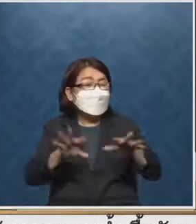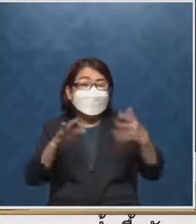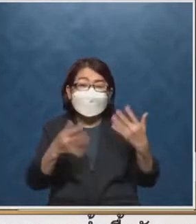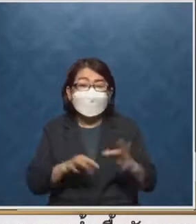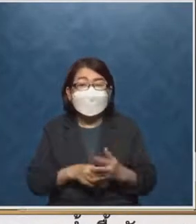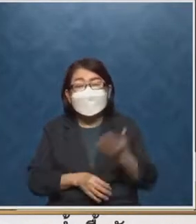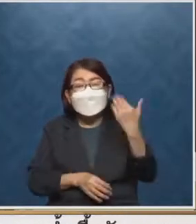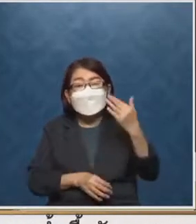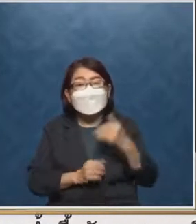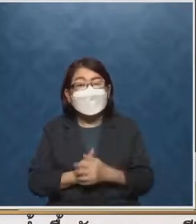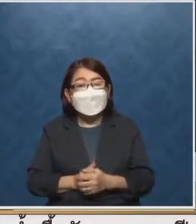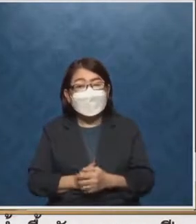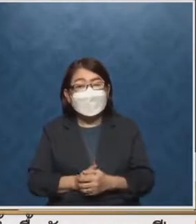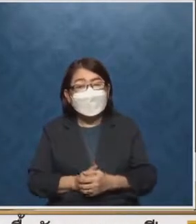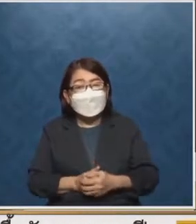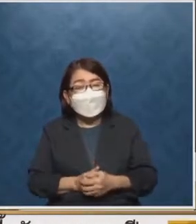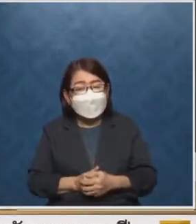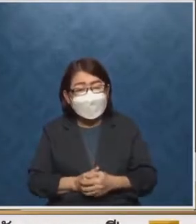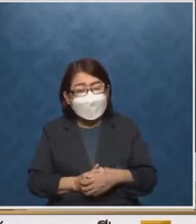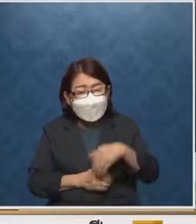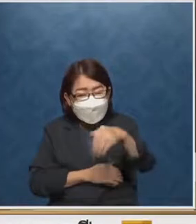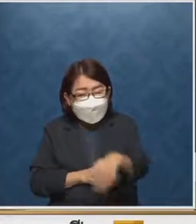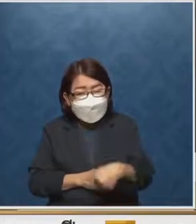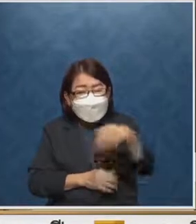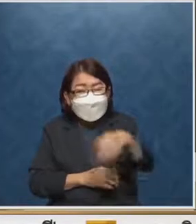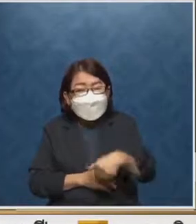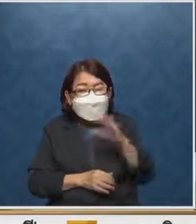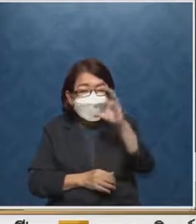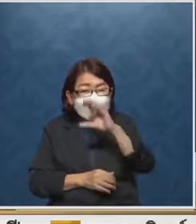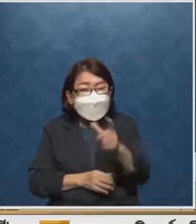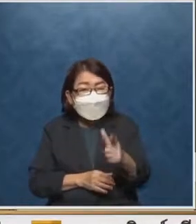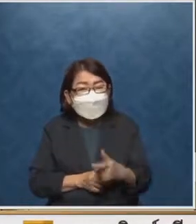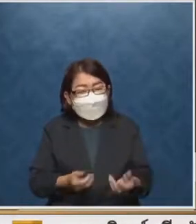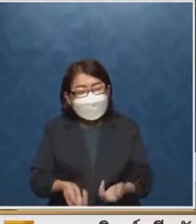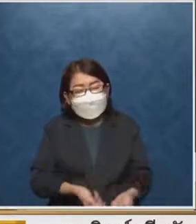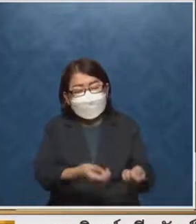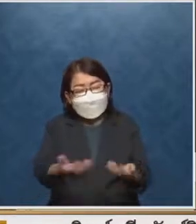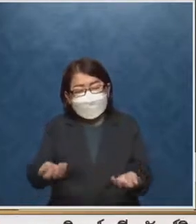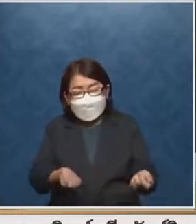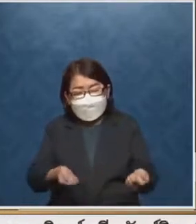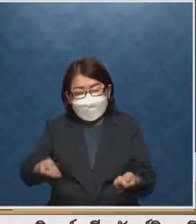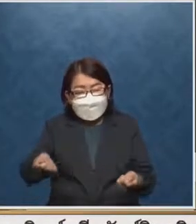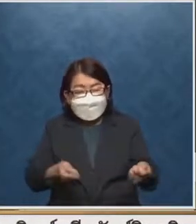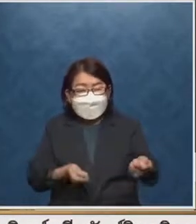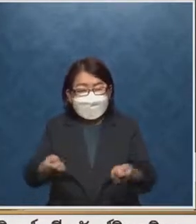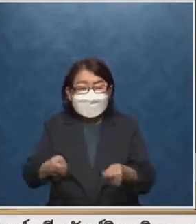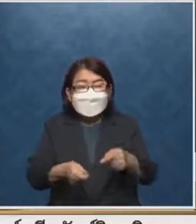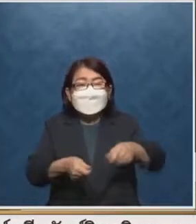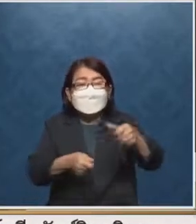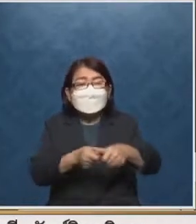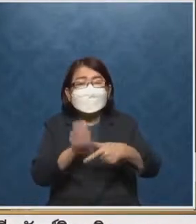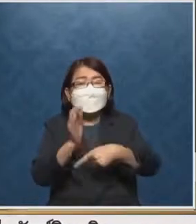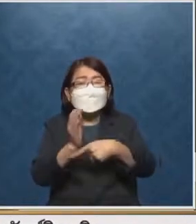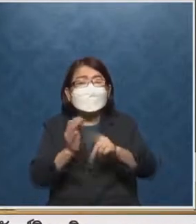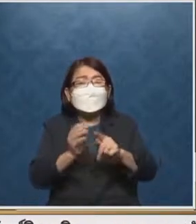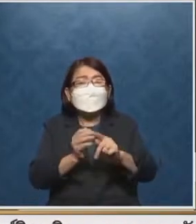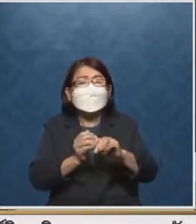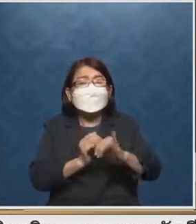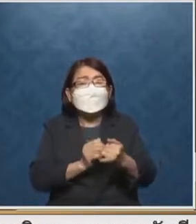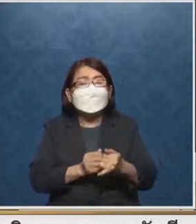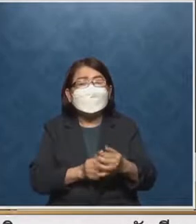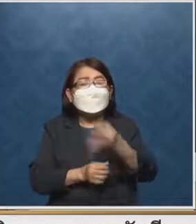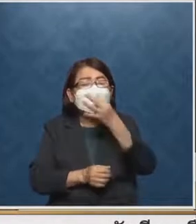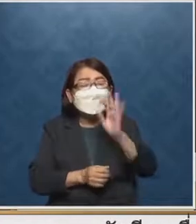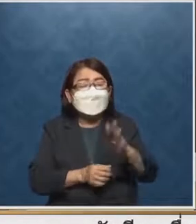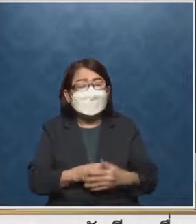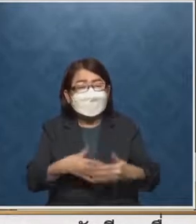เนี่ยขุดทองเนี่ยเขาเอาแค่ไปล่อนทองนะอย่างเช่นบางสะพานจังหวัดประจวบคีรีขันธ์หรือในอเมริกาที่